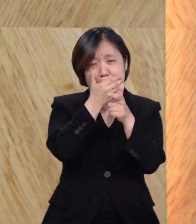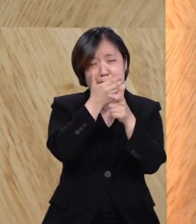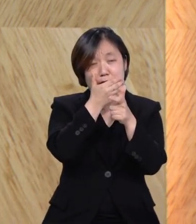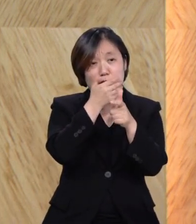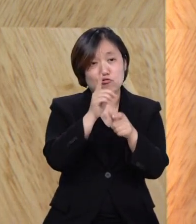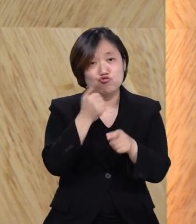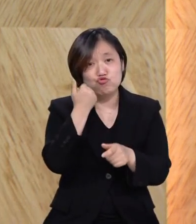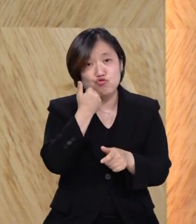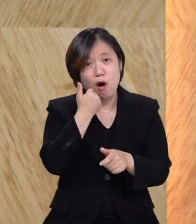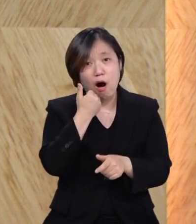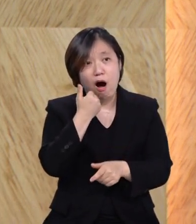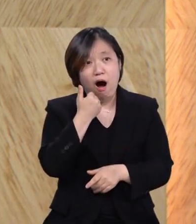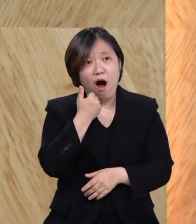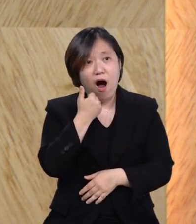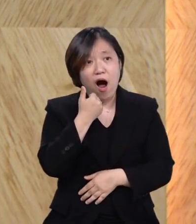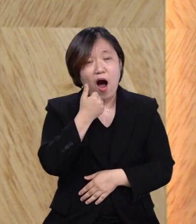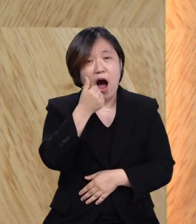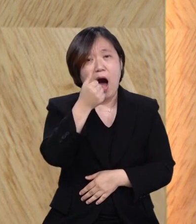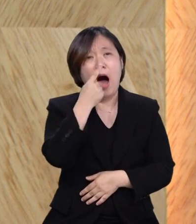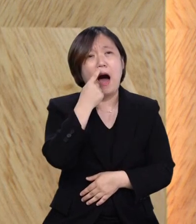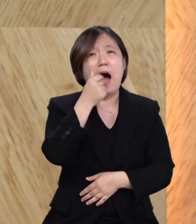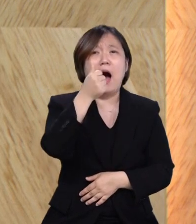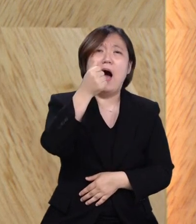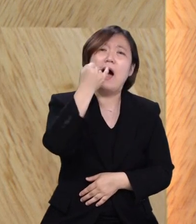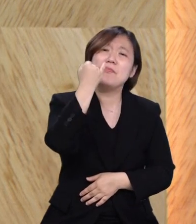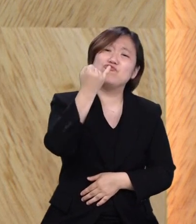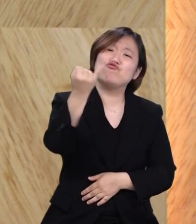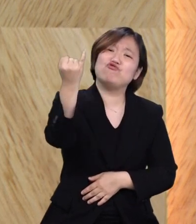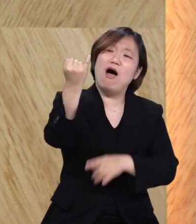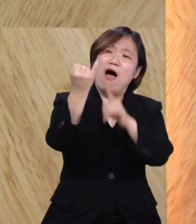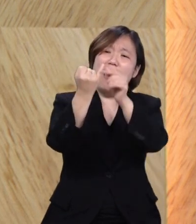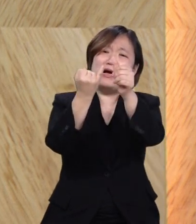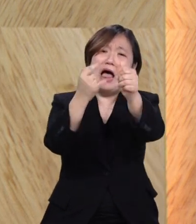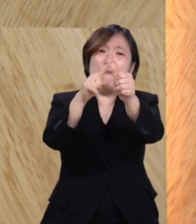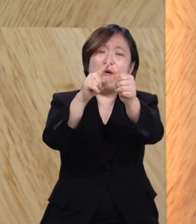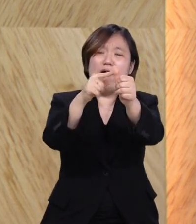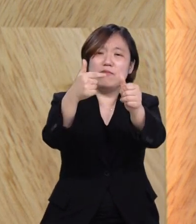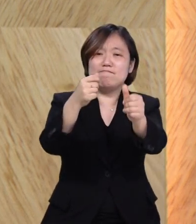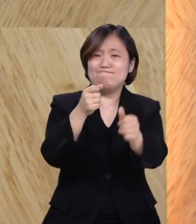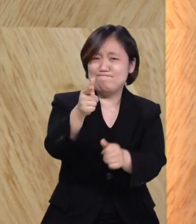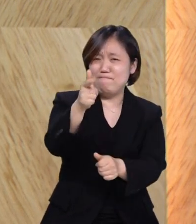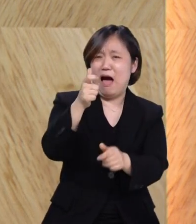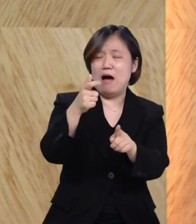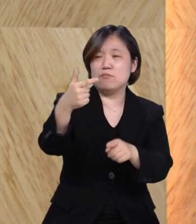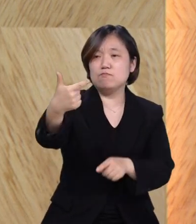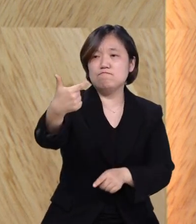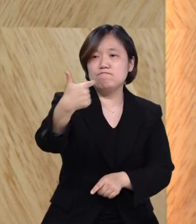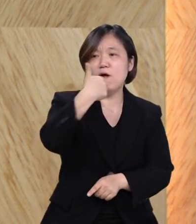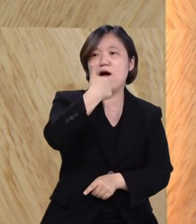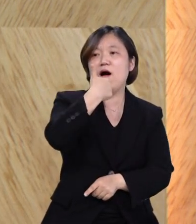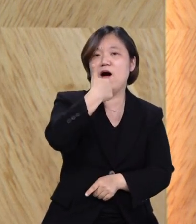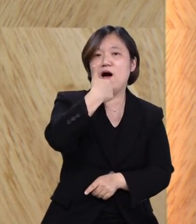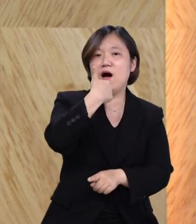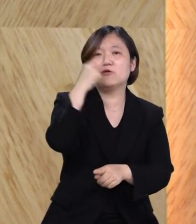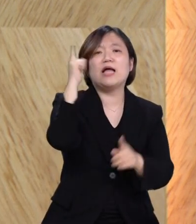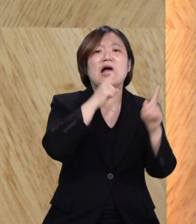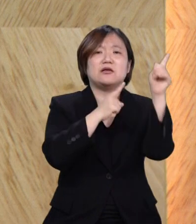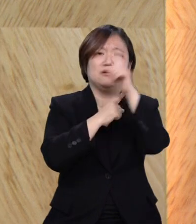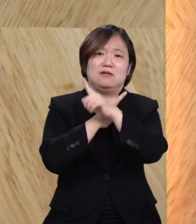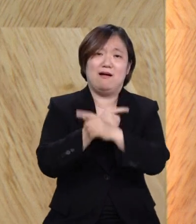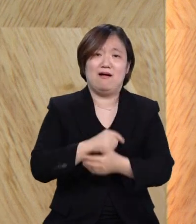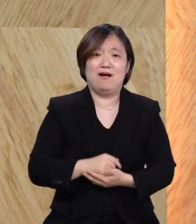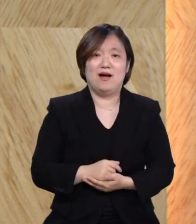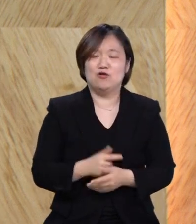하필이면 또 매형의 턱관절에 맞았대요 예 뭐 스쳤는지 제대로 맞았는지 모르겠는데 제대로 맞았으면